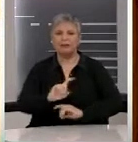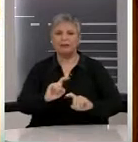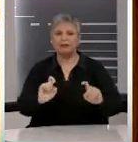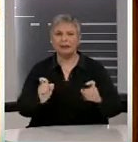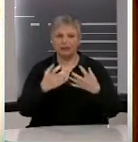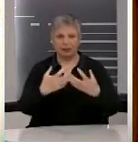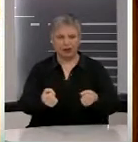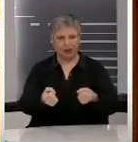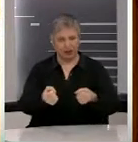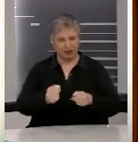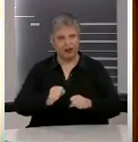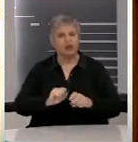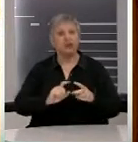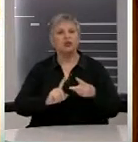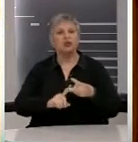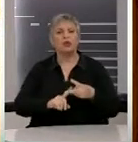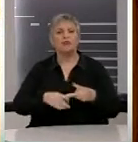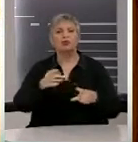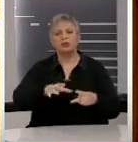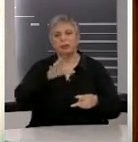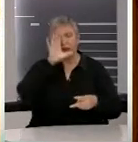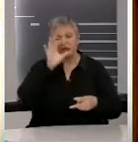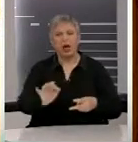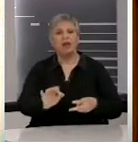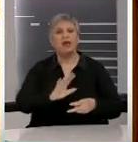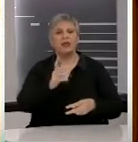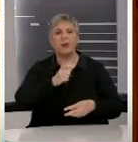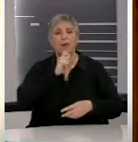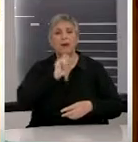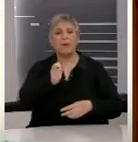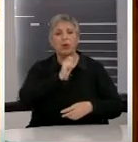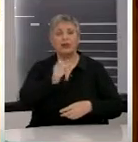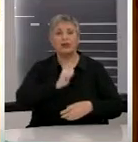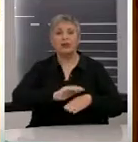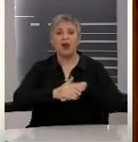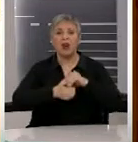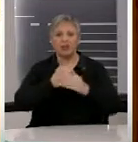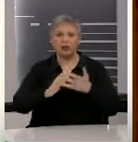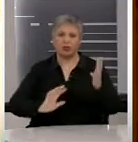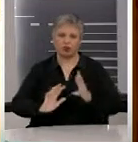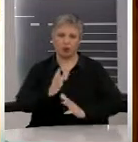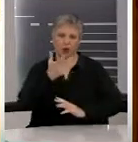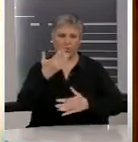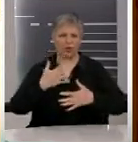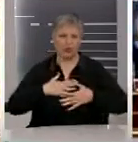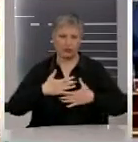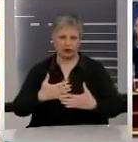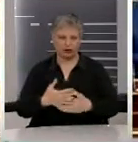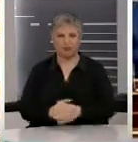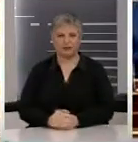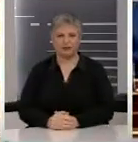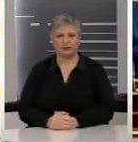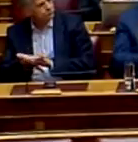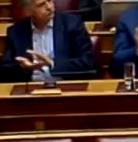των πραγματικά προοδευτικών πολιτικών της χώρας. Σας ευχαριστώ.